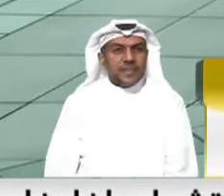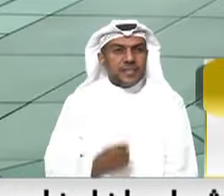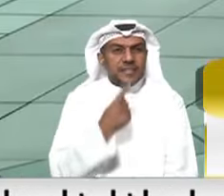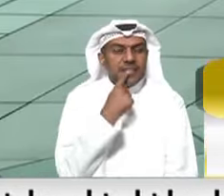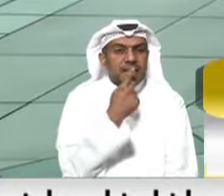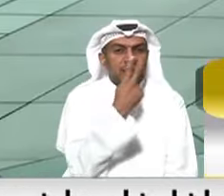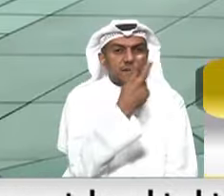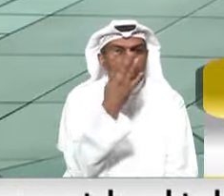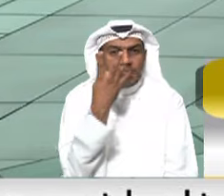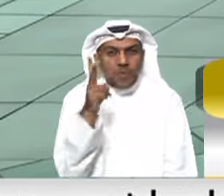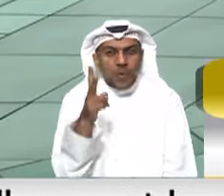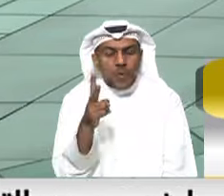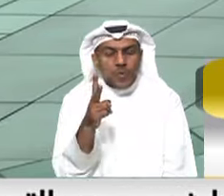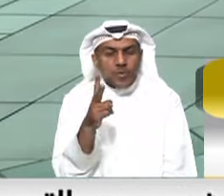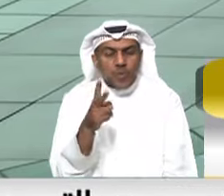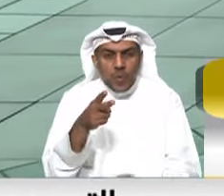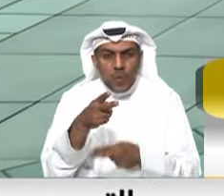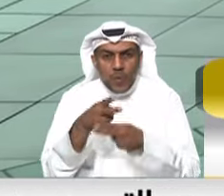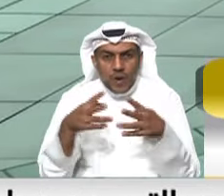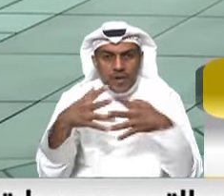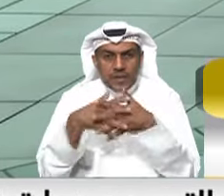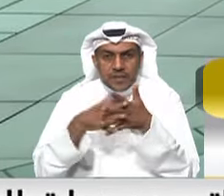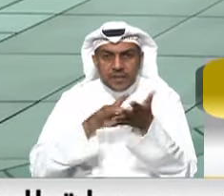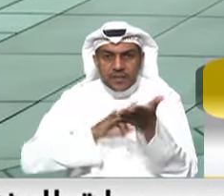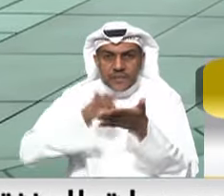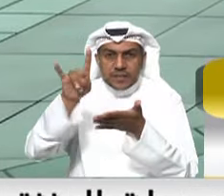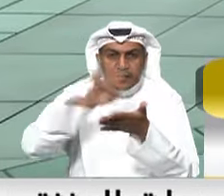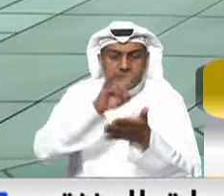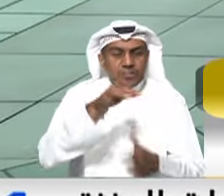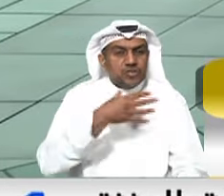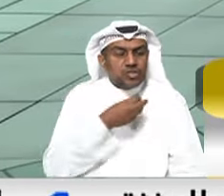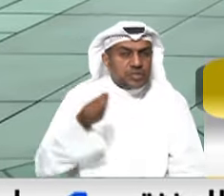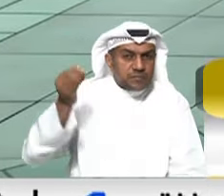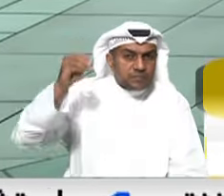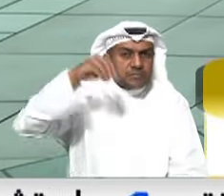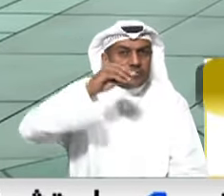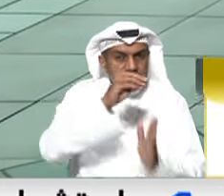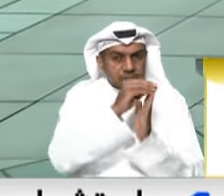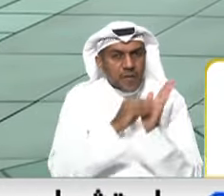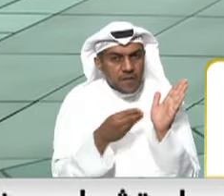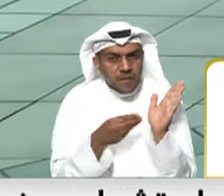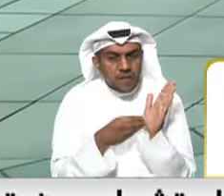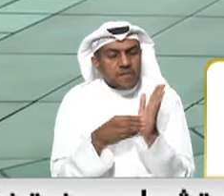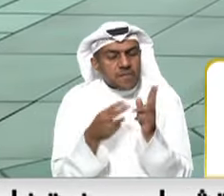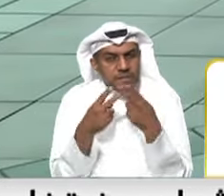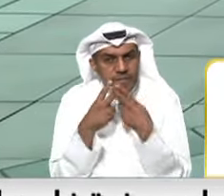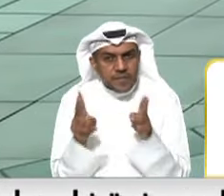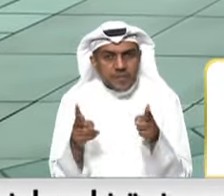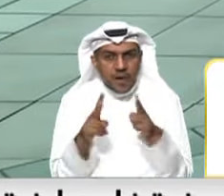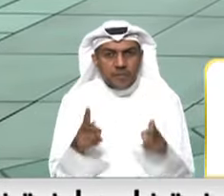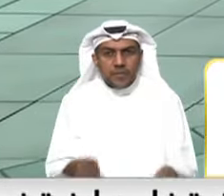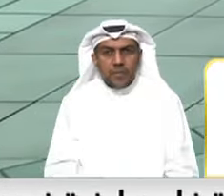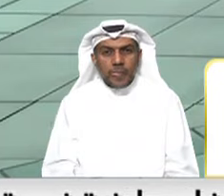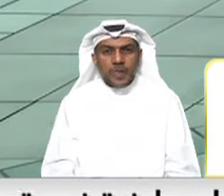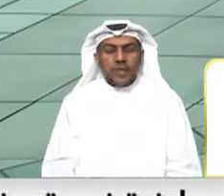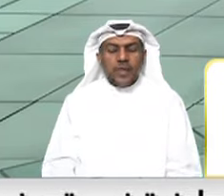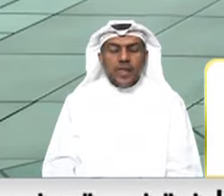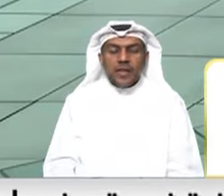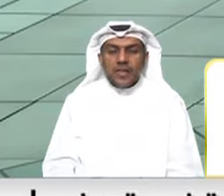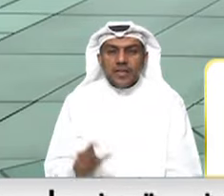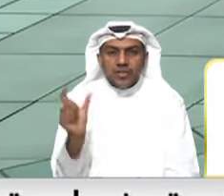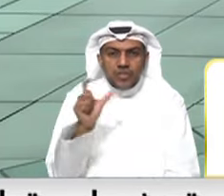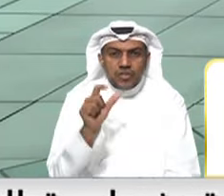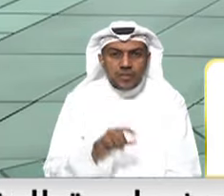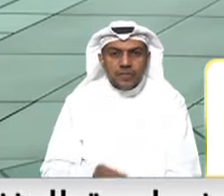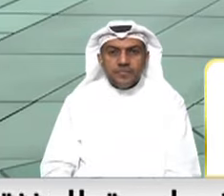حق شركة الخطوط الجوية الكويتية، فهناك وجهات جديدة راح يتم تشغيلها اعتبارا من يونيو، وهي